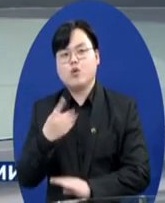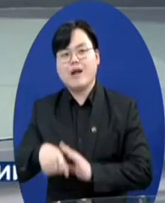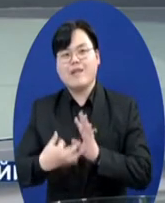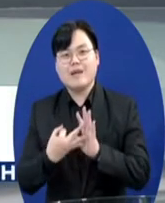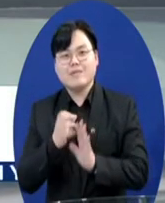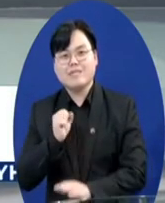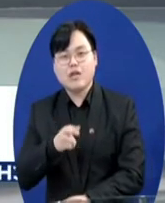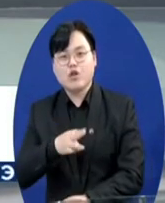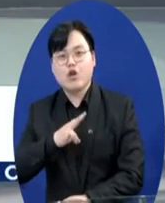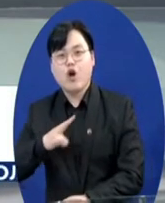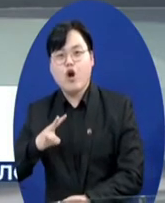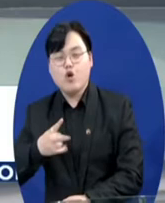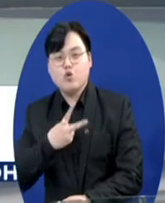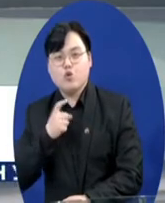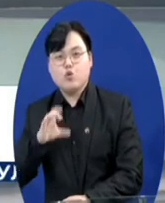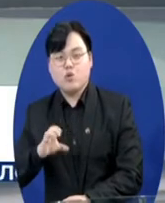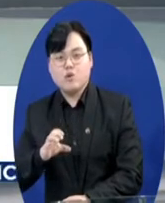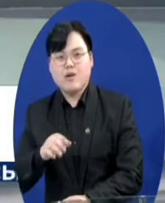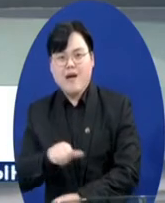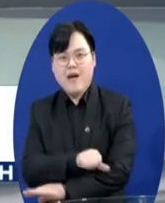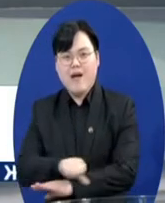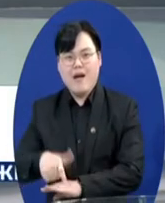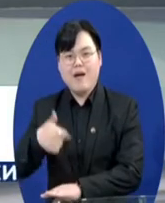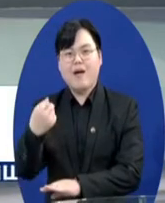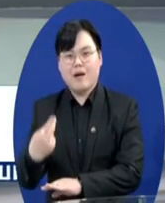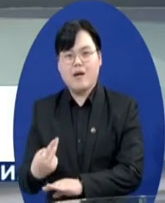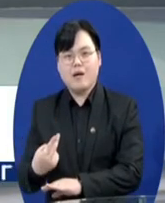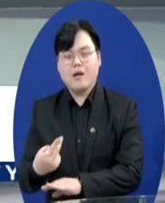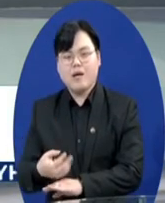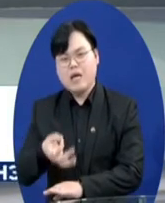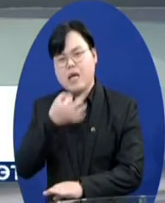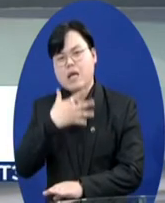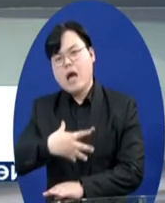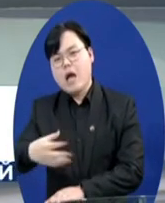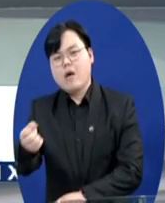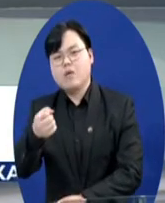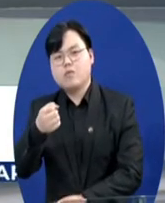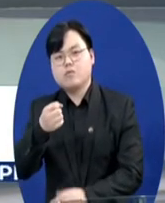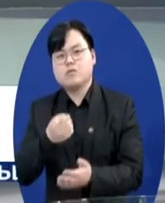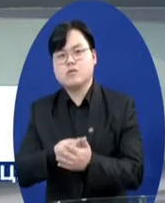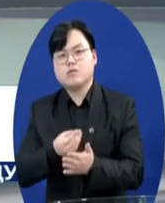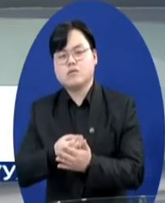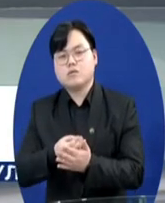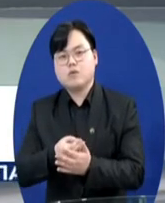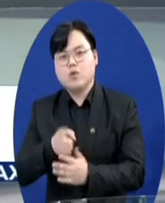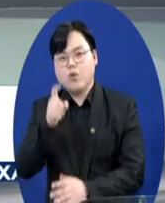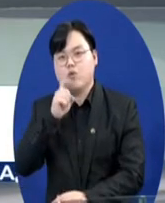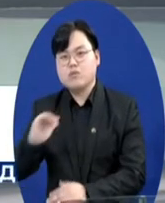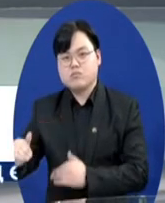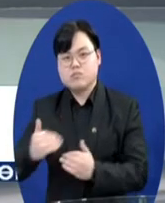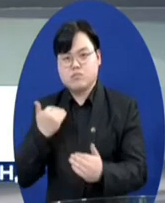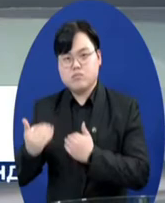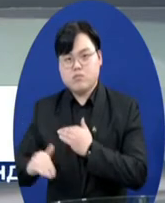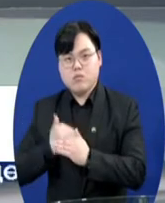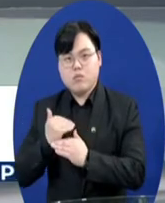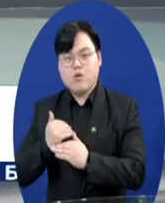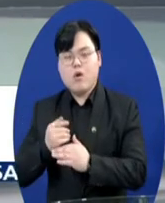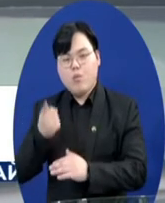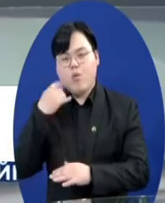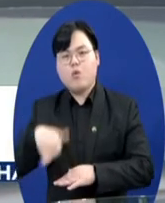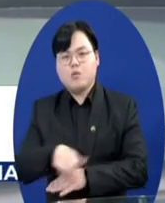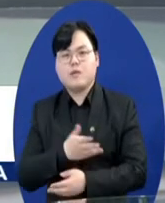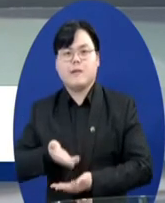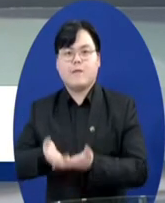нүүрс цагаан хат гайлийн бүсэд хүлээгдэж байна. Нүүрсээ богино хугацаанд татаж авах хүсэлтийг хятадын компаниуд гаргасан. Манай зүгээс бүх талаар дэмжиж ажиллана